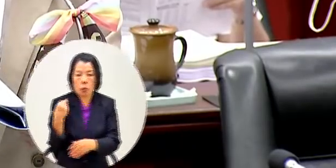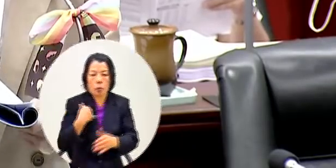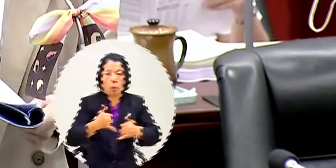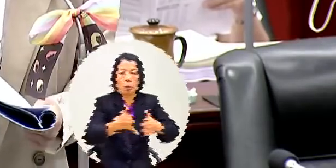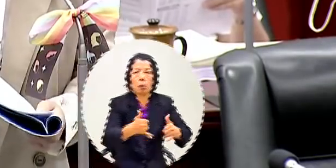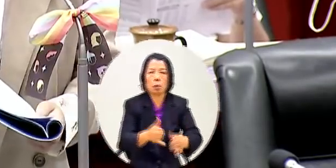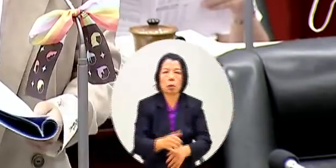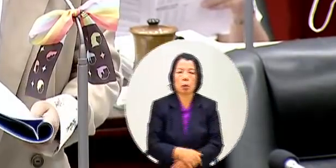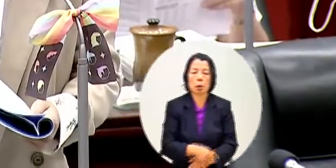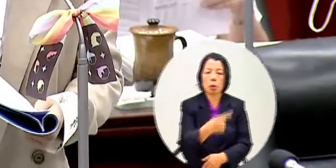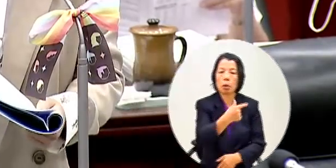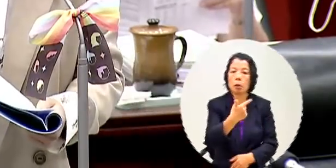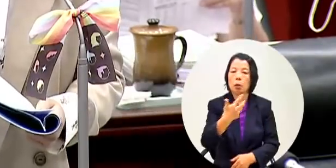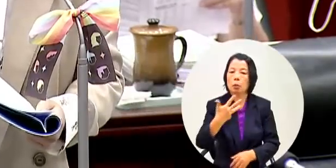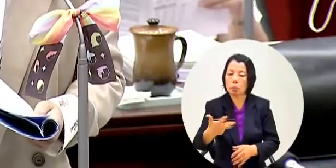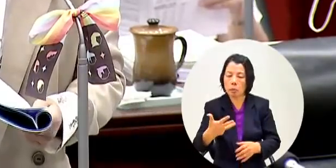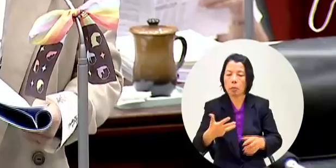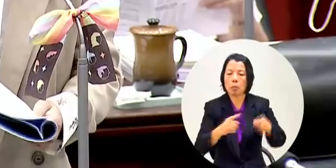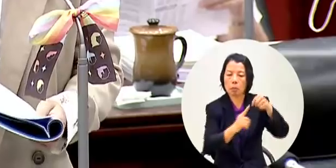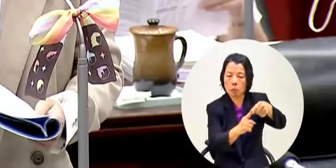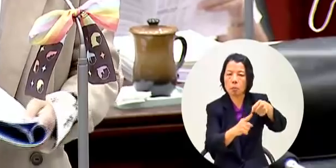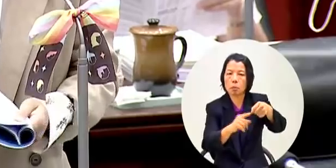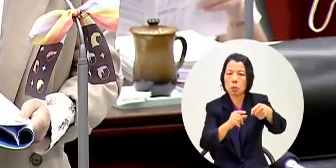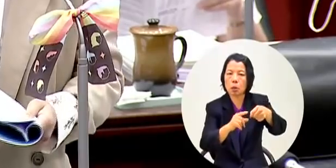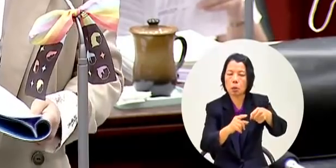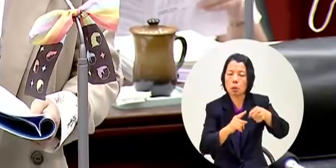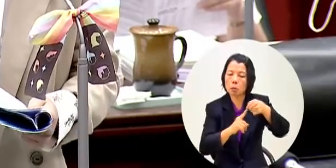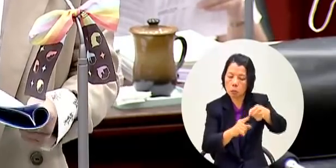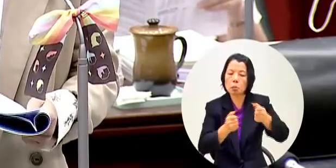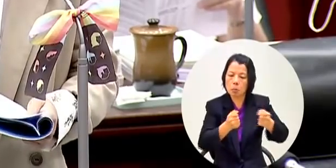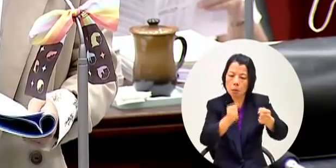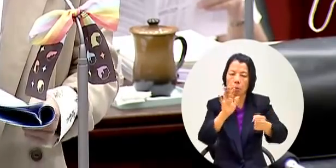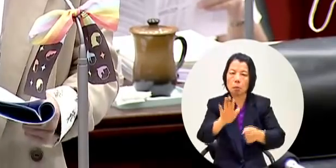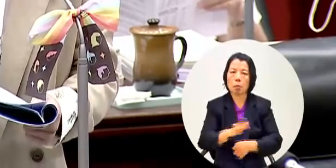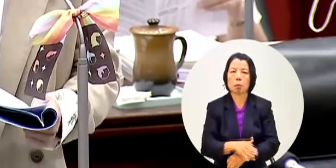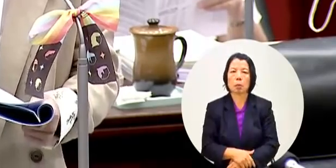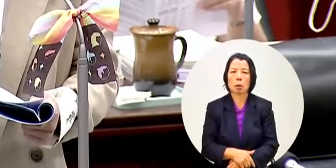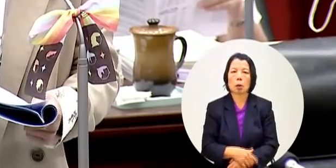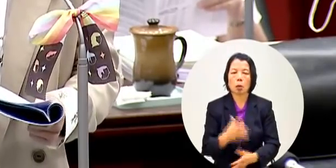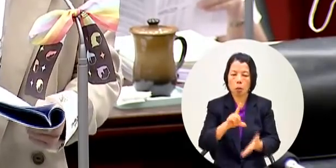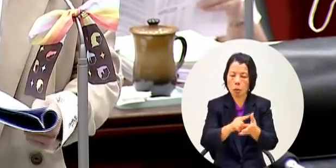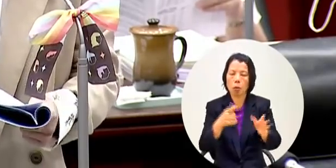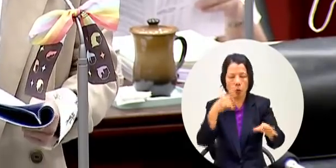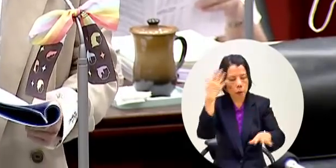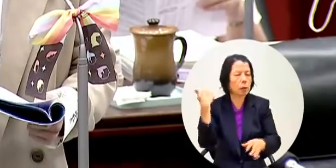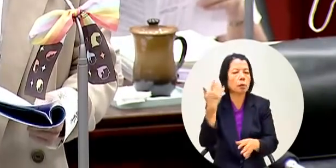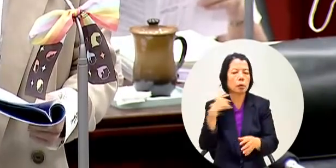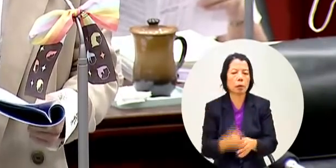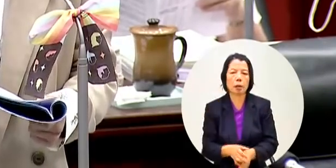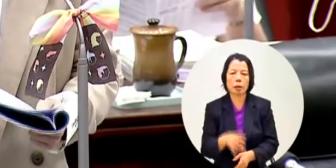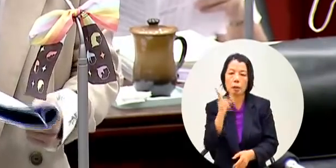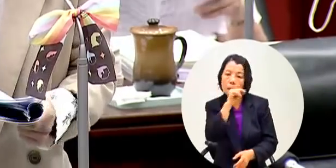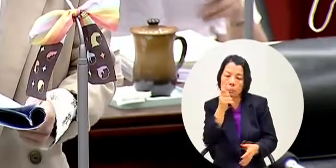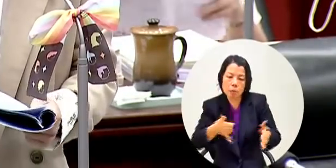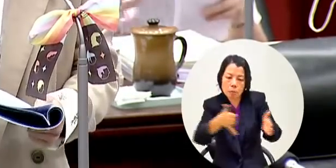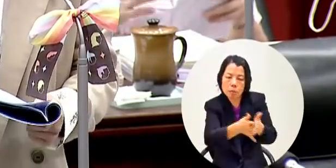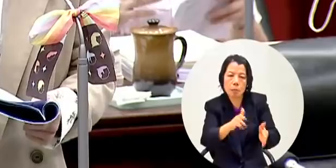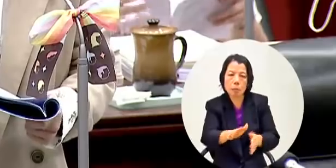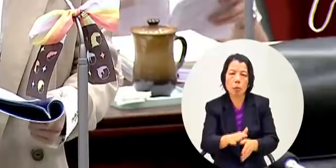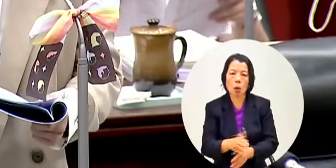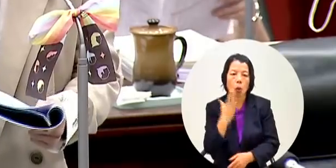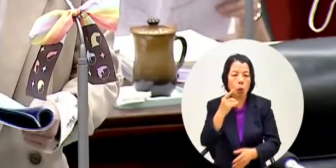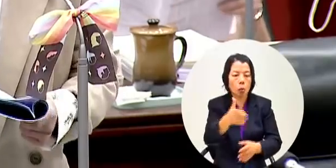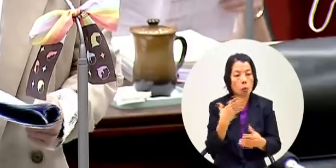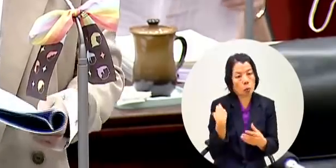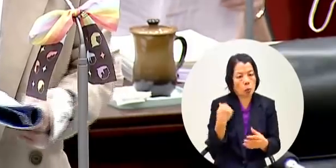车有走一段时间了嘛，其实我之前也蛮常搭168，但是因为现在如果到时候真的不走原路线，然后也没有168的话，